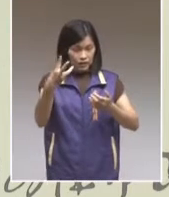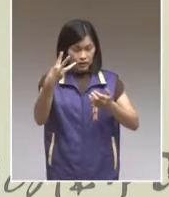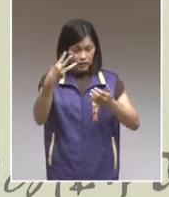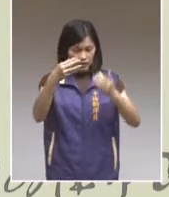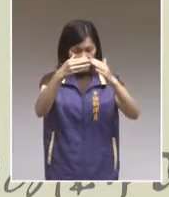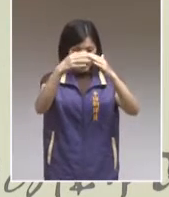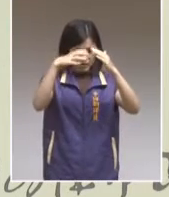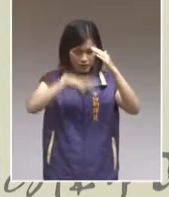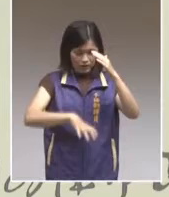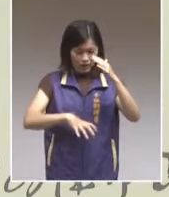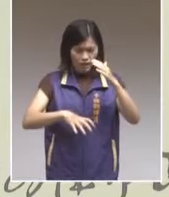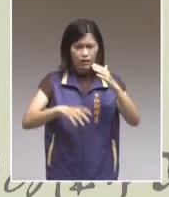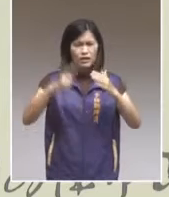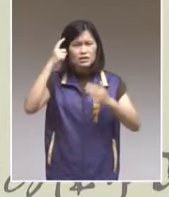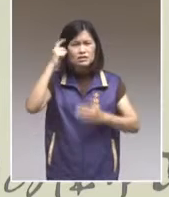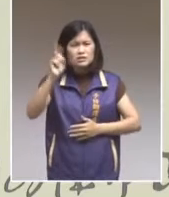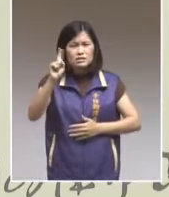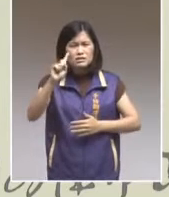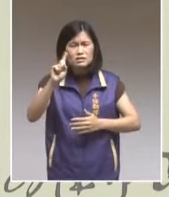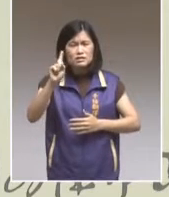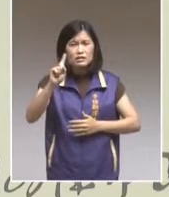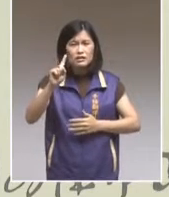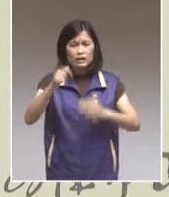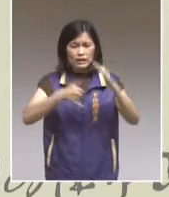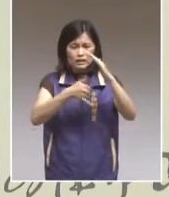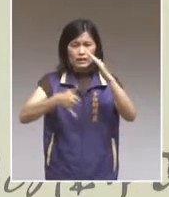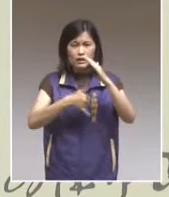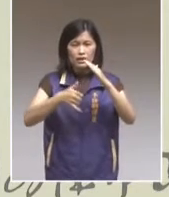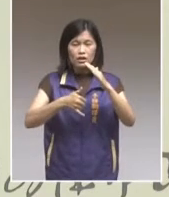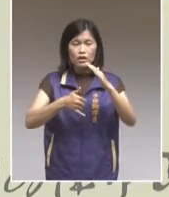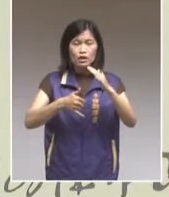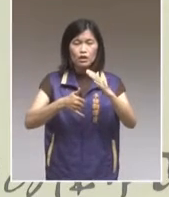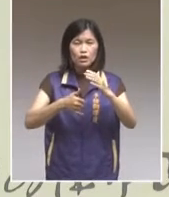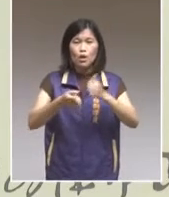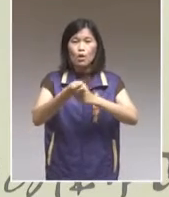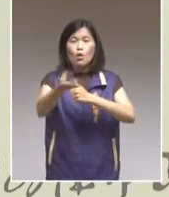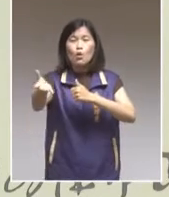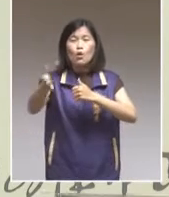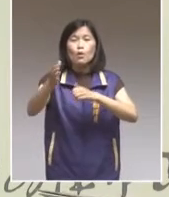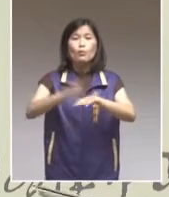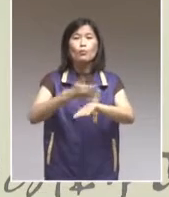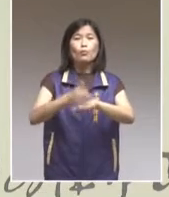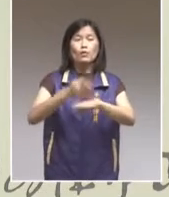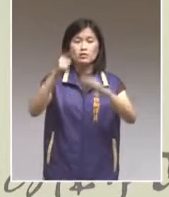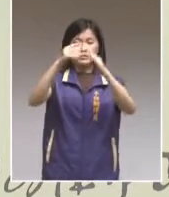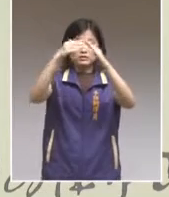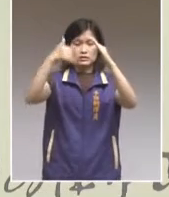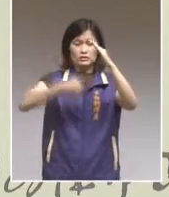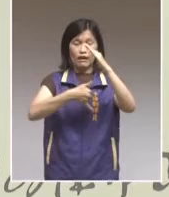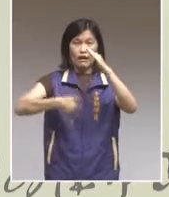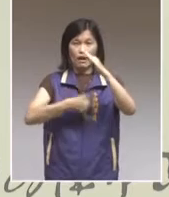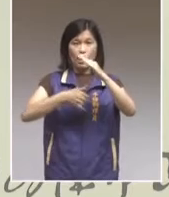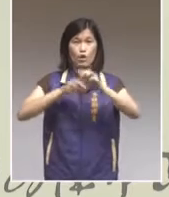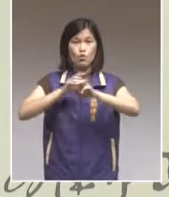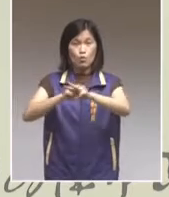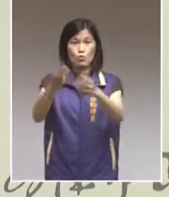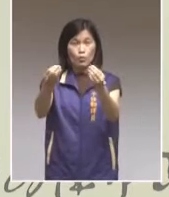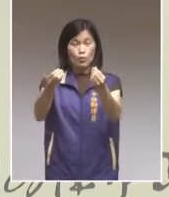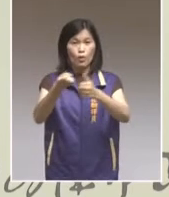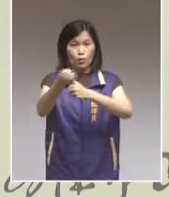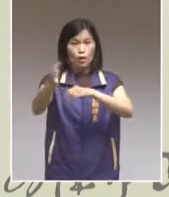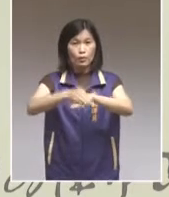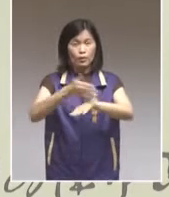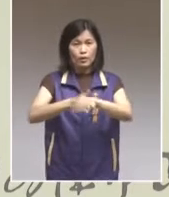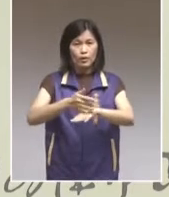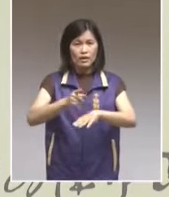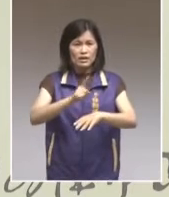单在家的意思是什么呢？在家意思你不会传染给别人，因为你在家。那自主防疫的部分就是说